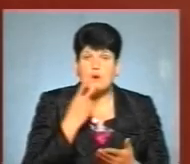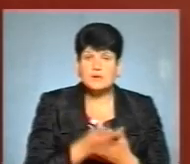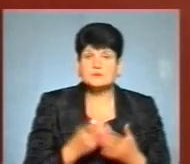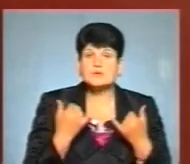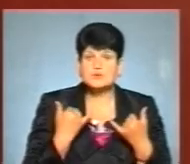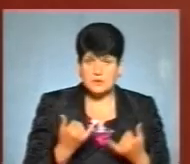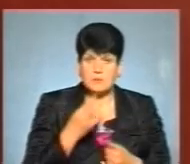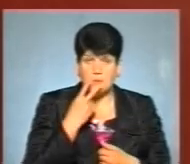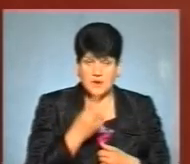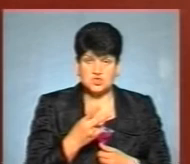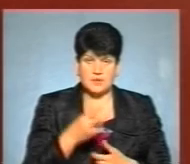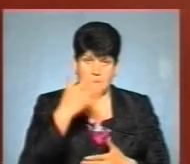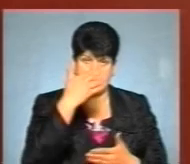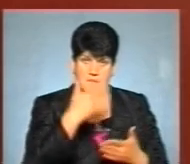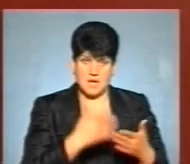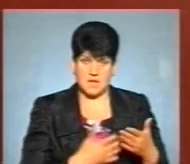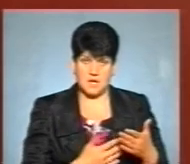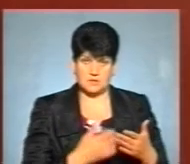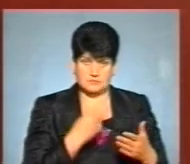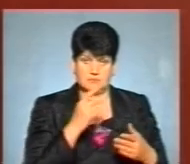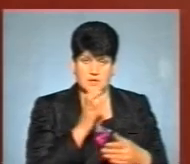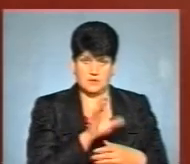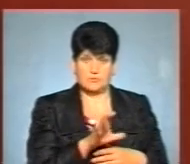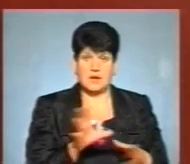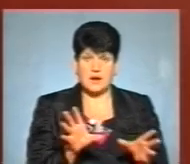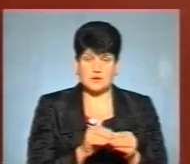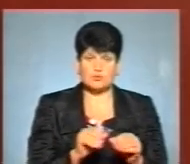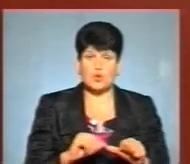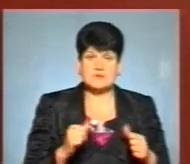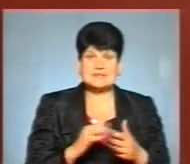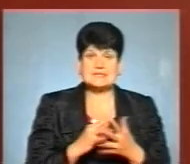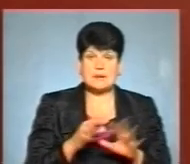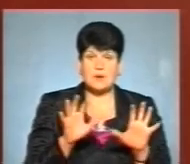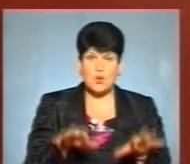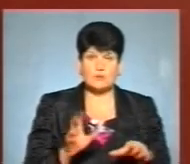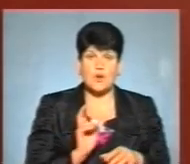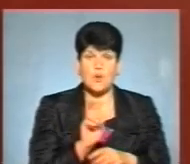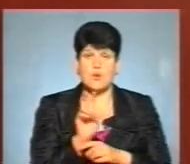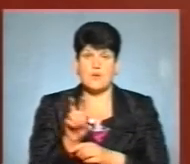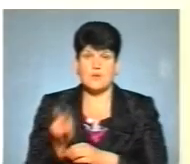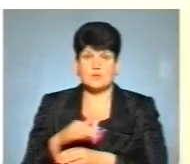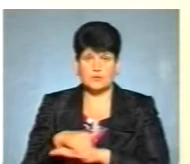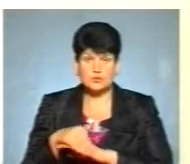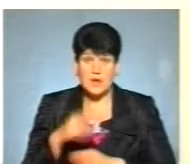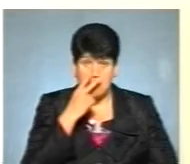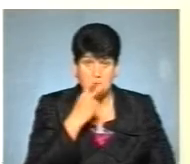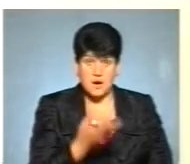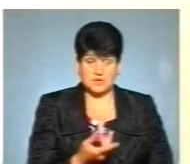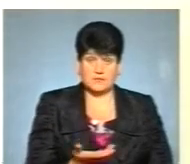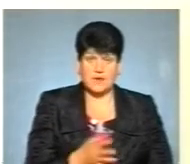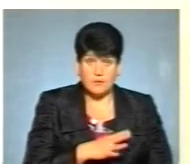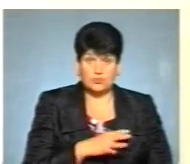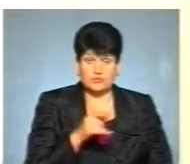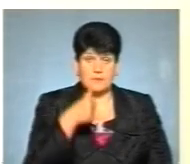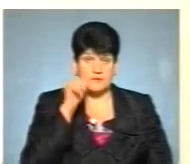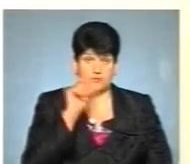бачили передачу. Оце ми разом комісійно з сільськими головами обходили ці вулиці. Я це бачу, бо я був позавчора